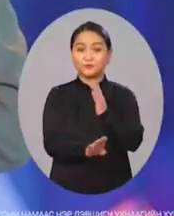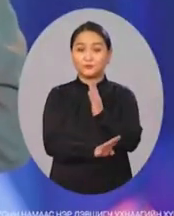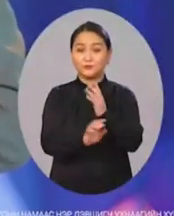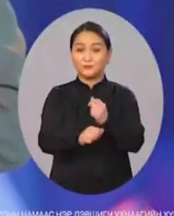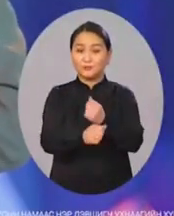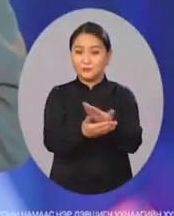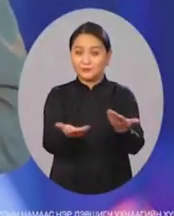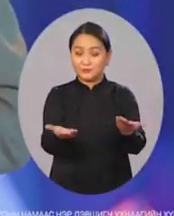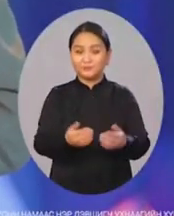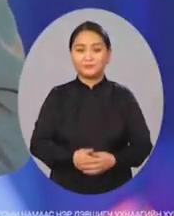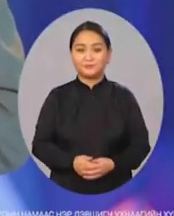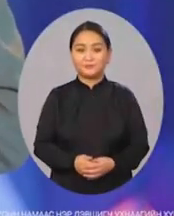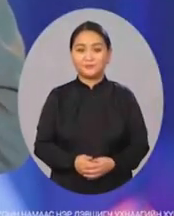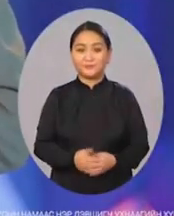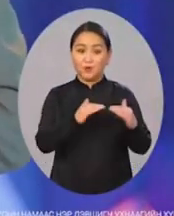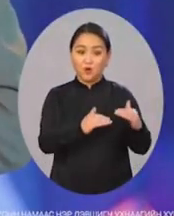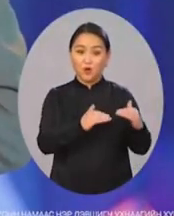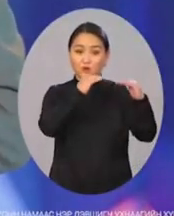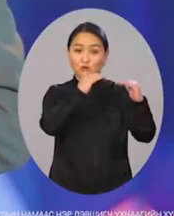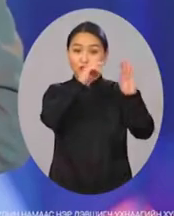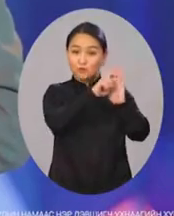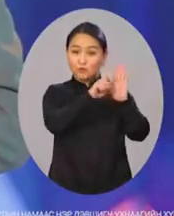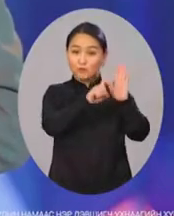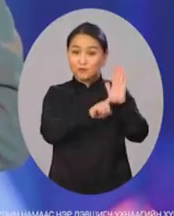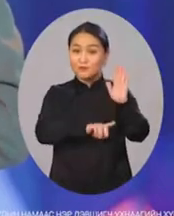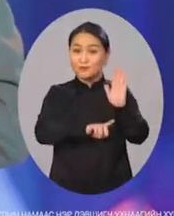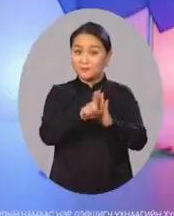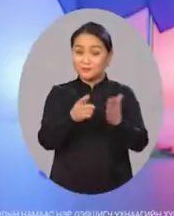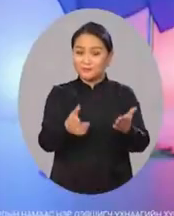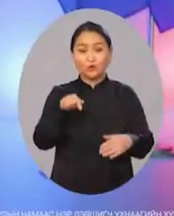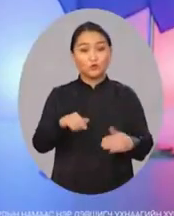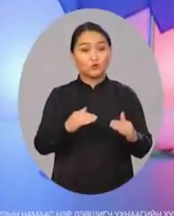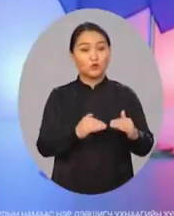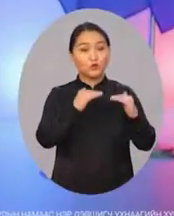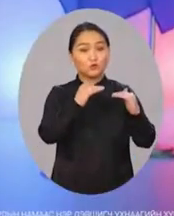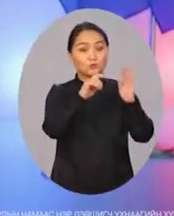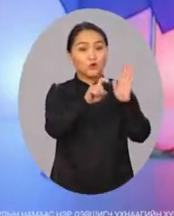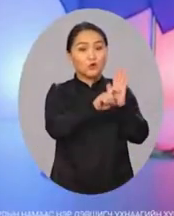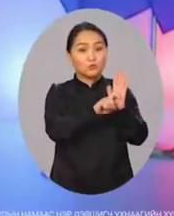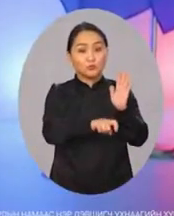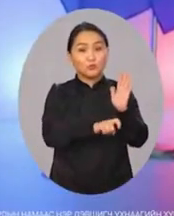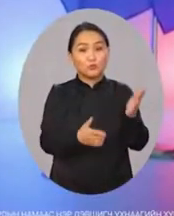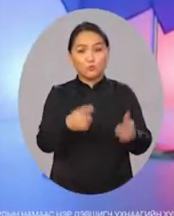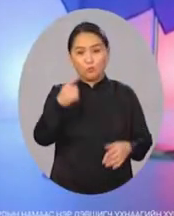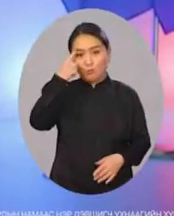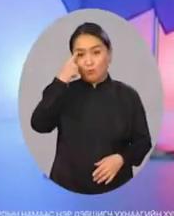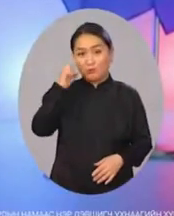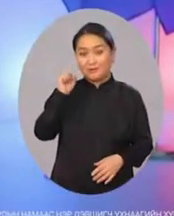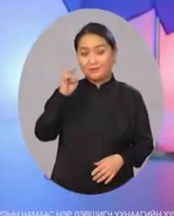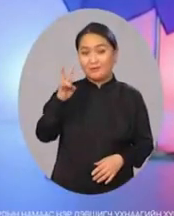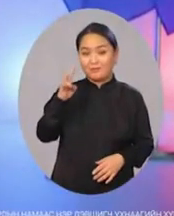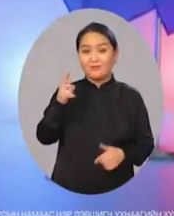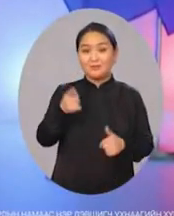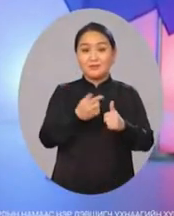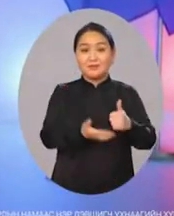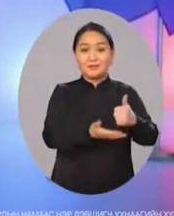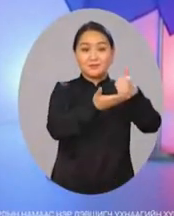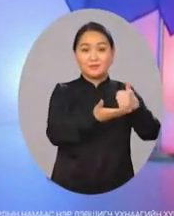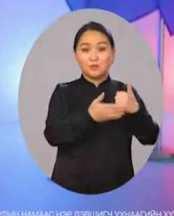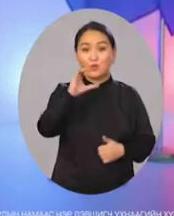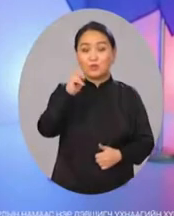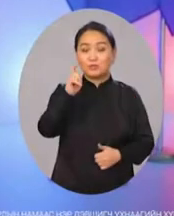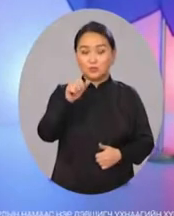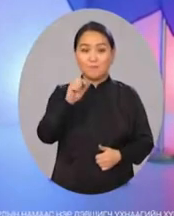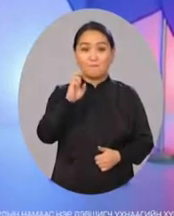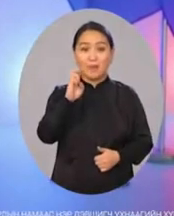Сайн байцгаана үзэгчдээ, та бүгдэд энэ өдрийн мэнд хүргэе. Хөгжлийн хөтөлбөр эхэлж байна. Өнөөдрийн хөгжлийн хөтөлбөрөөр бид Монгол Ардын намаас нэр дэвшигч Ухнаагийн хөрс